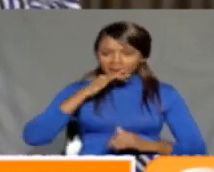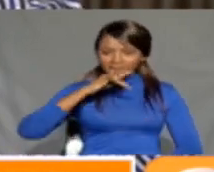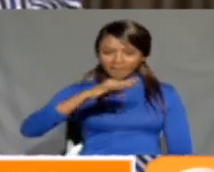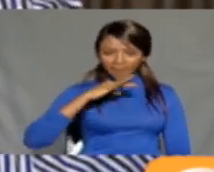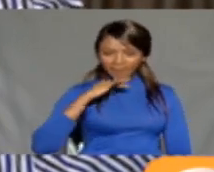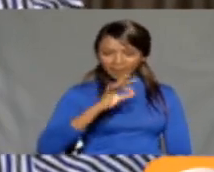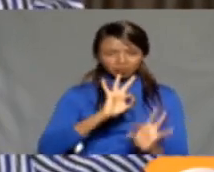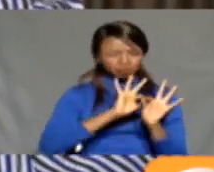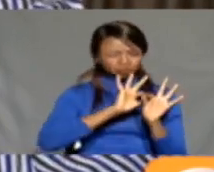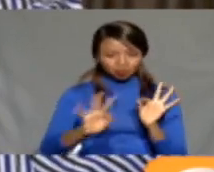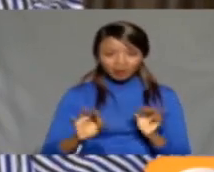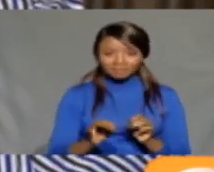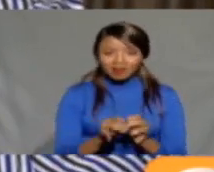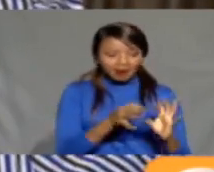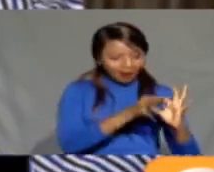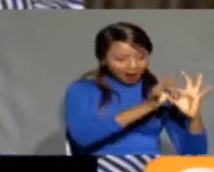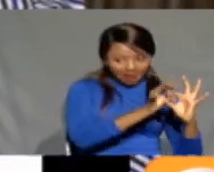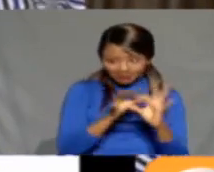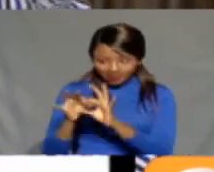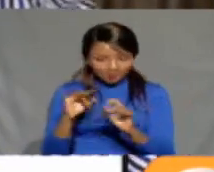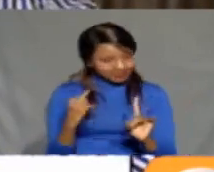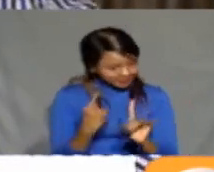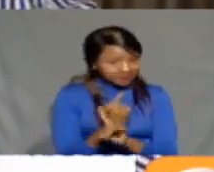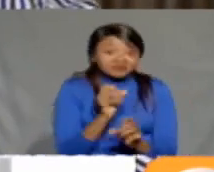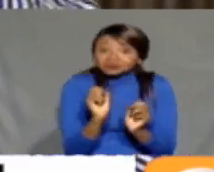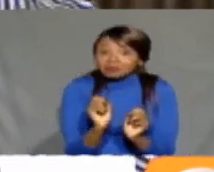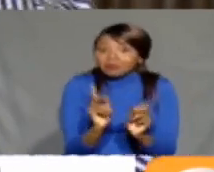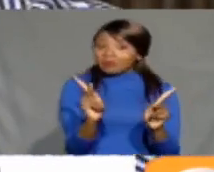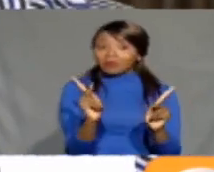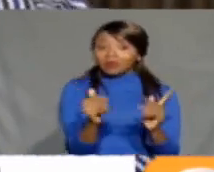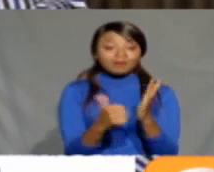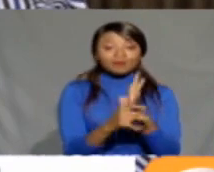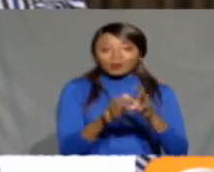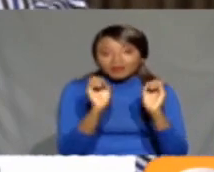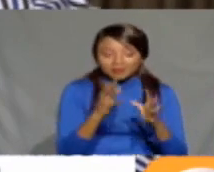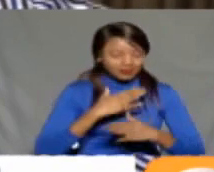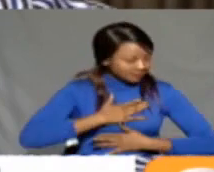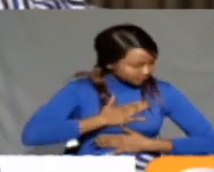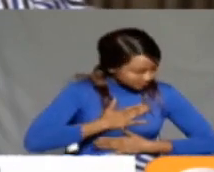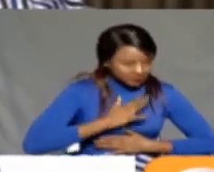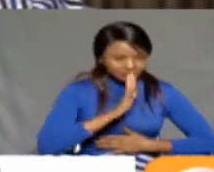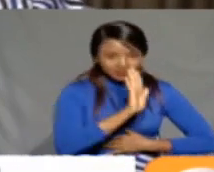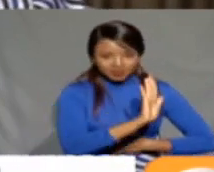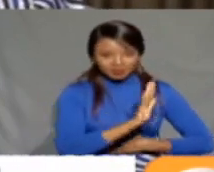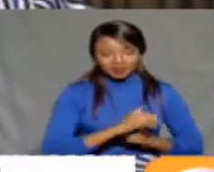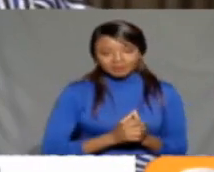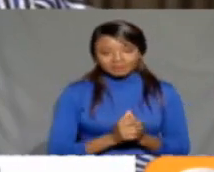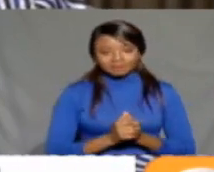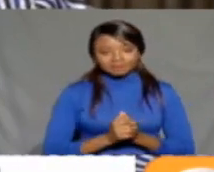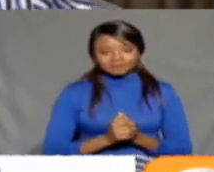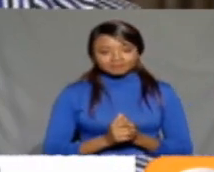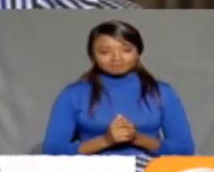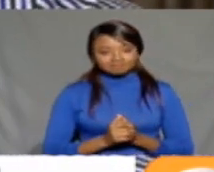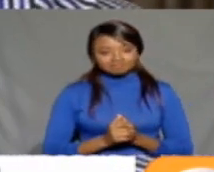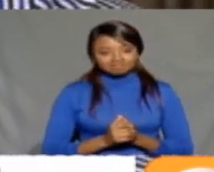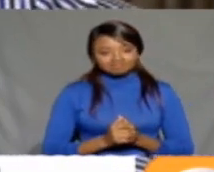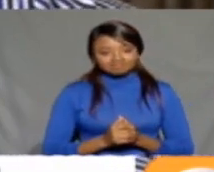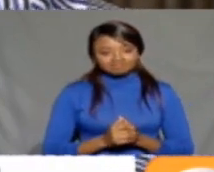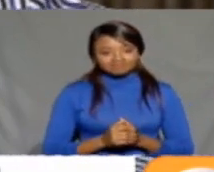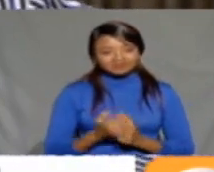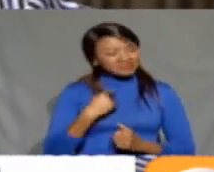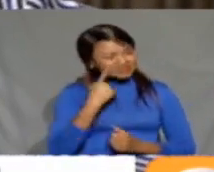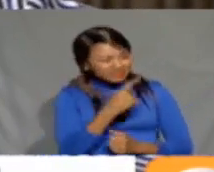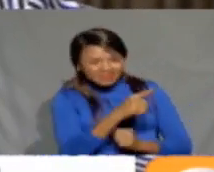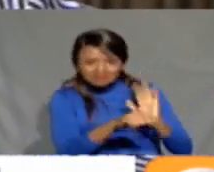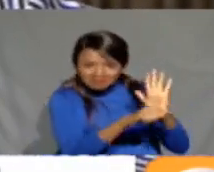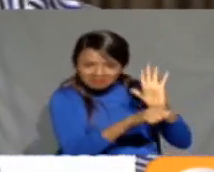well-spoken, different culture than ours, but okay, obviously we have to respect that and expect that. No, I can't see